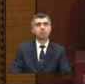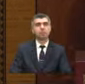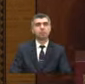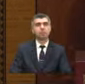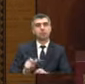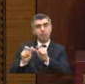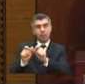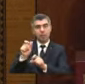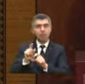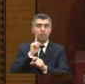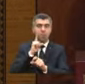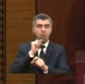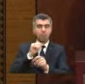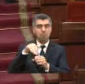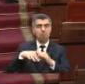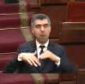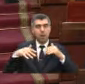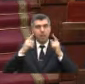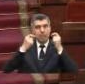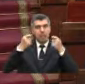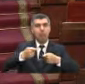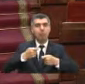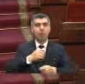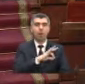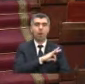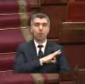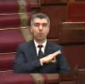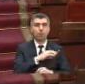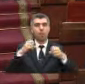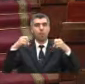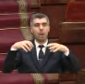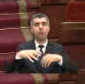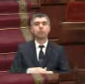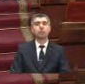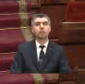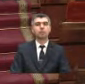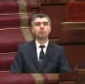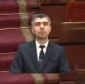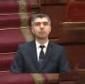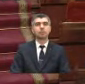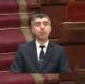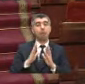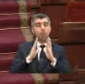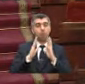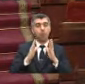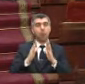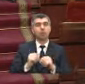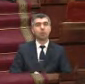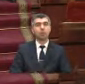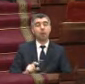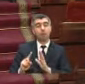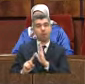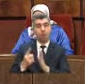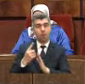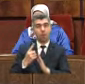السيدات والسادة النواب المحترمين، السلام عليكم ورحمة الله وبركاته. أبارك لكم في بداية